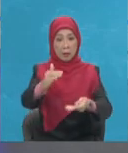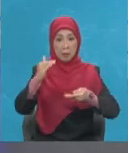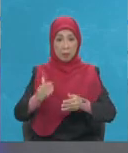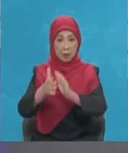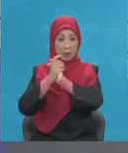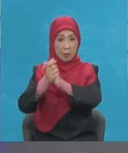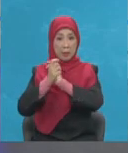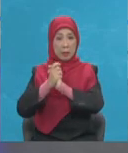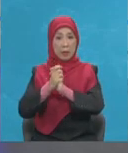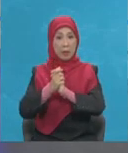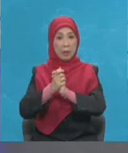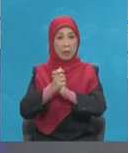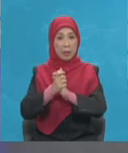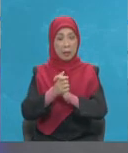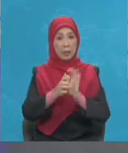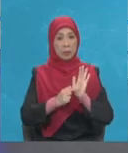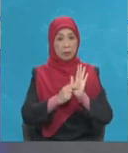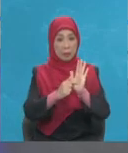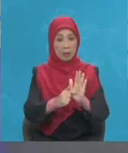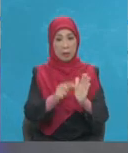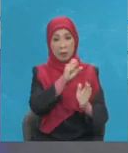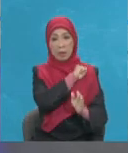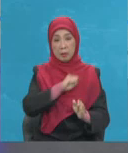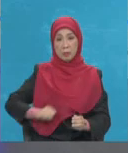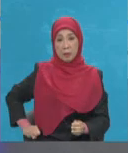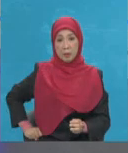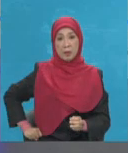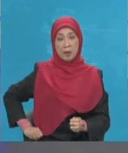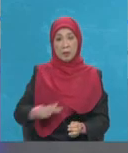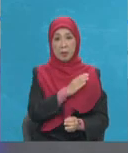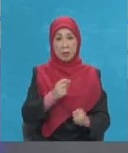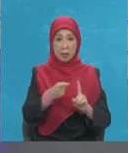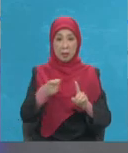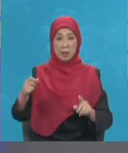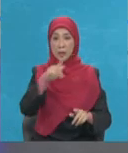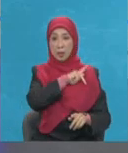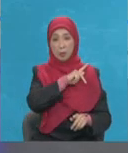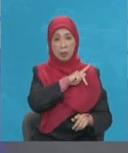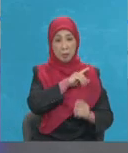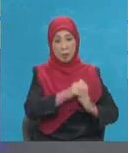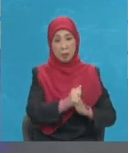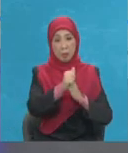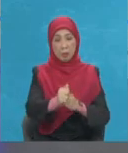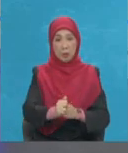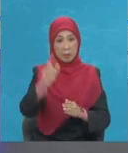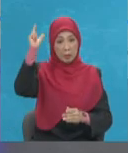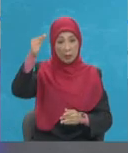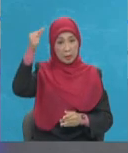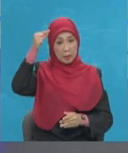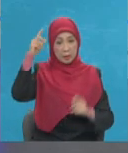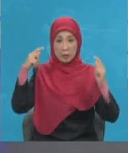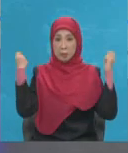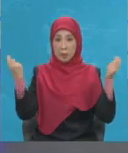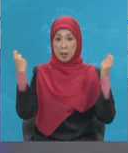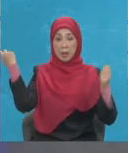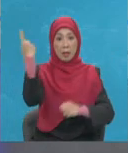peruntusan tahniah yang telah disembahkan ke hadapan Majlis Baginda daripada Ketua-Ketua Negara dan Kerajaan sempena